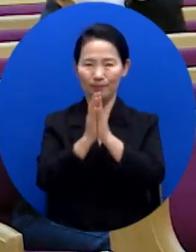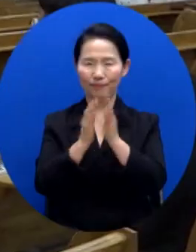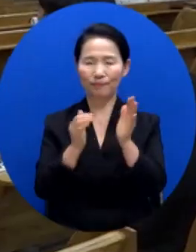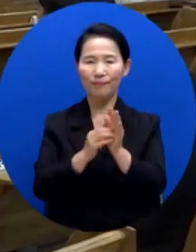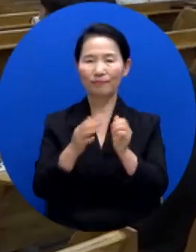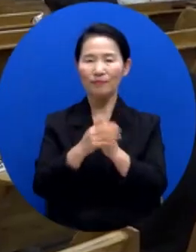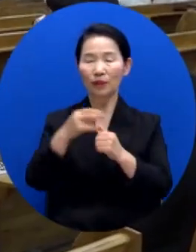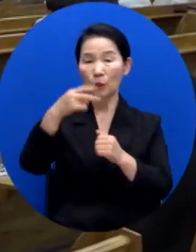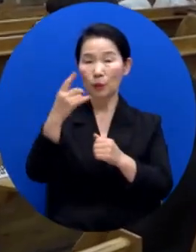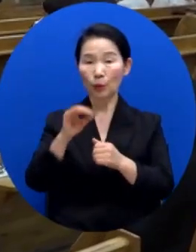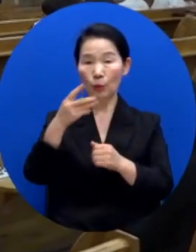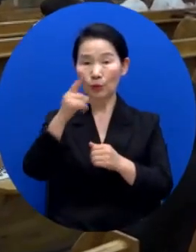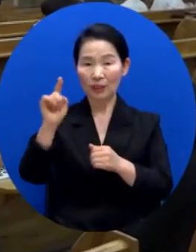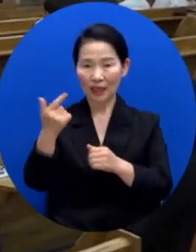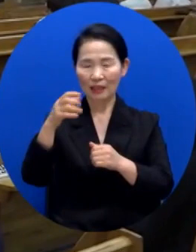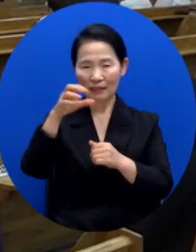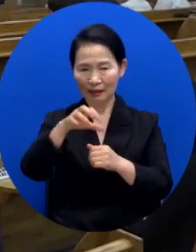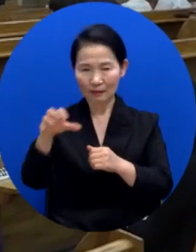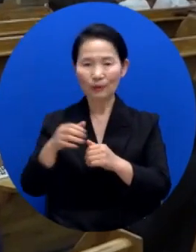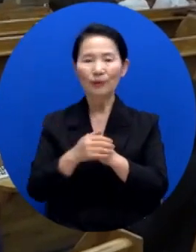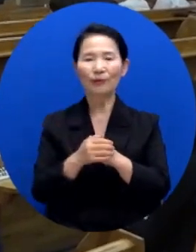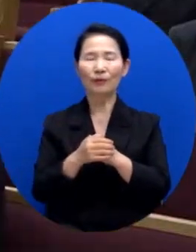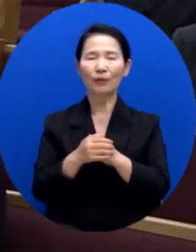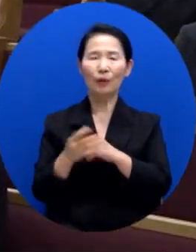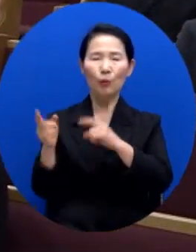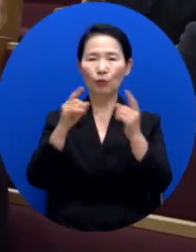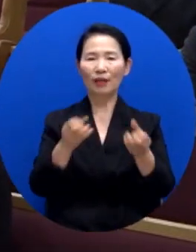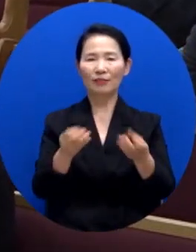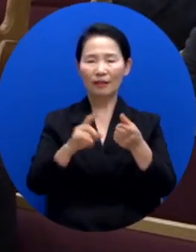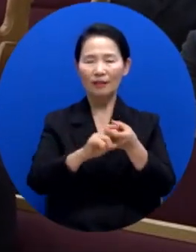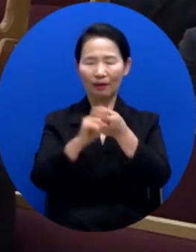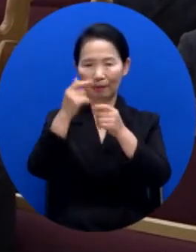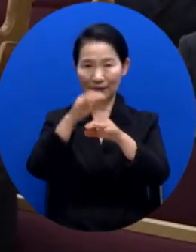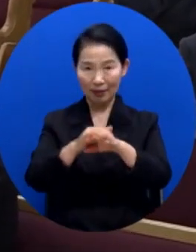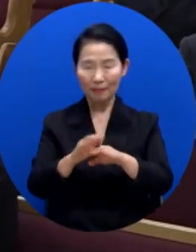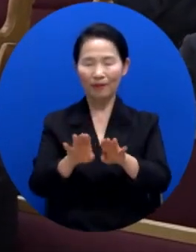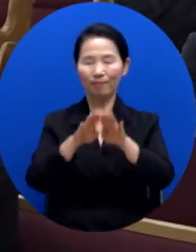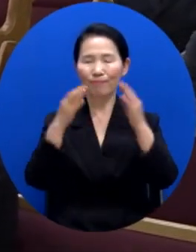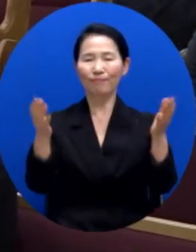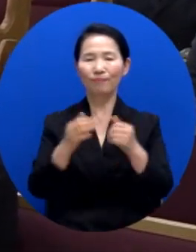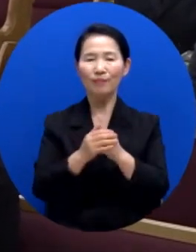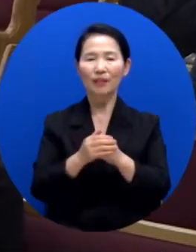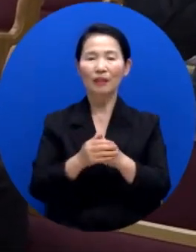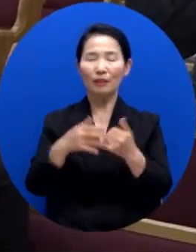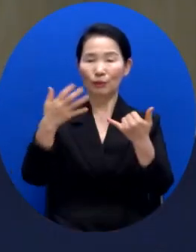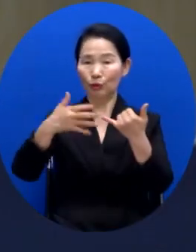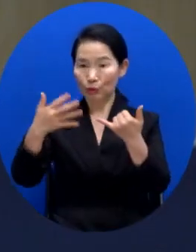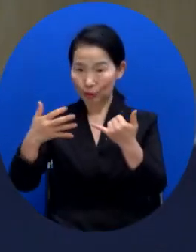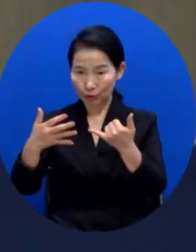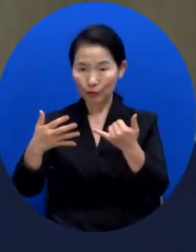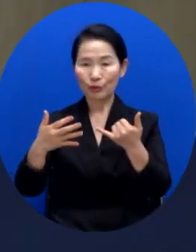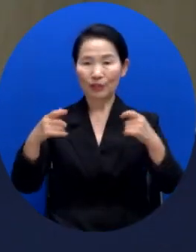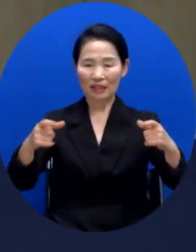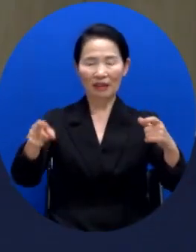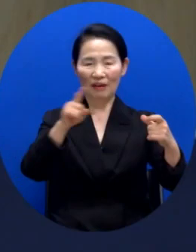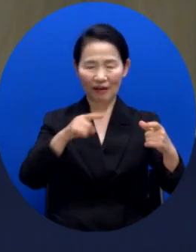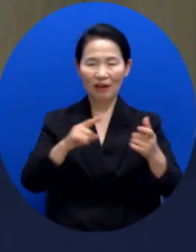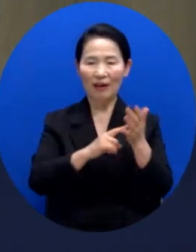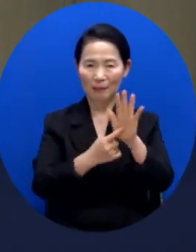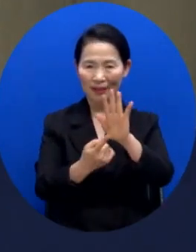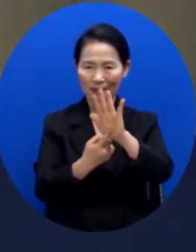동탄 에서도 동탄 기독교 연합회 주최로 부활절 연합예배 가 열렸습니다 유튜브로 간내 교회와 함께 한 예배에서